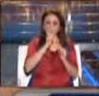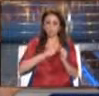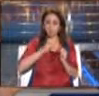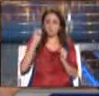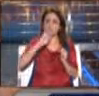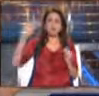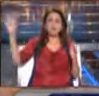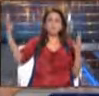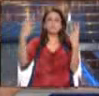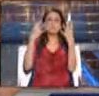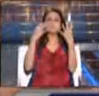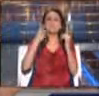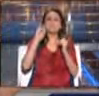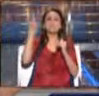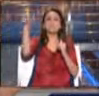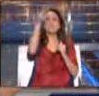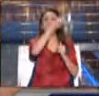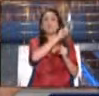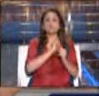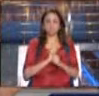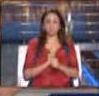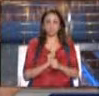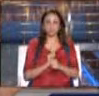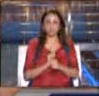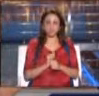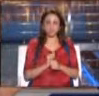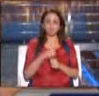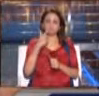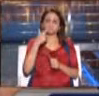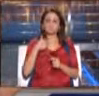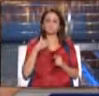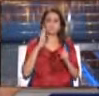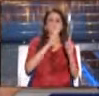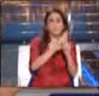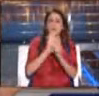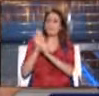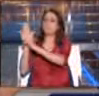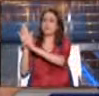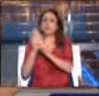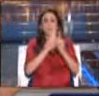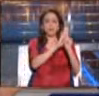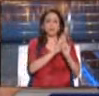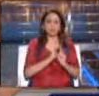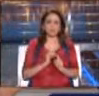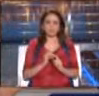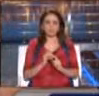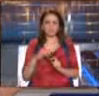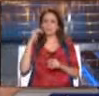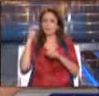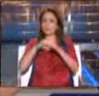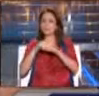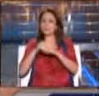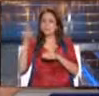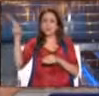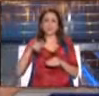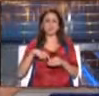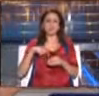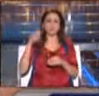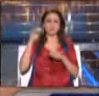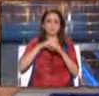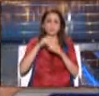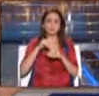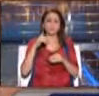زي ما قلت في بعض الاحيان احنا كنا بنتكلم عن الحياز، فكره برضو ان انا انحاز ما اعرفش رجل اعمال داخل انتخابات في نادي، ولا رجل اعمال